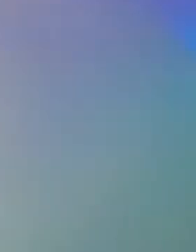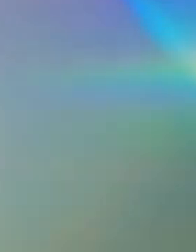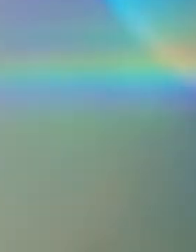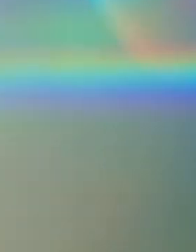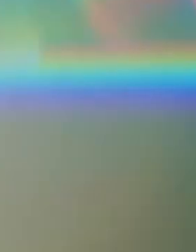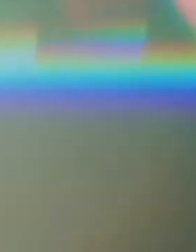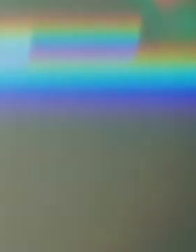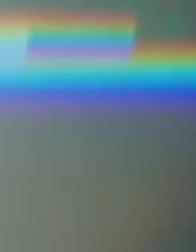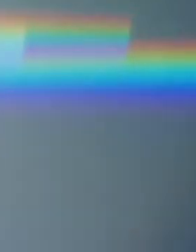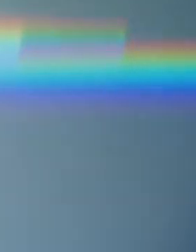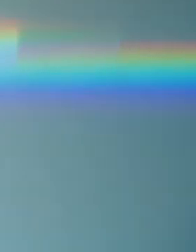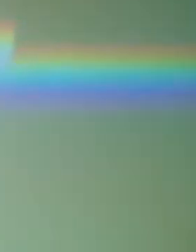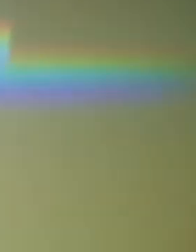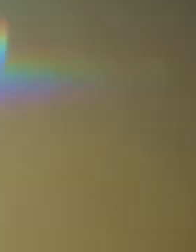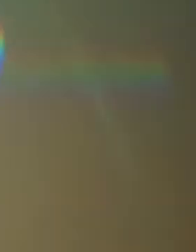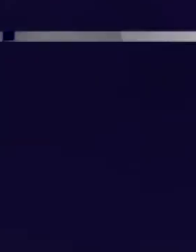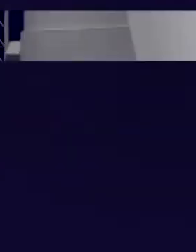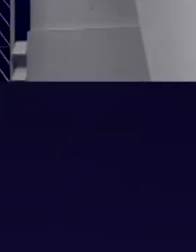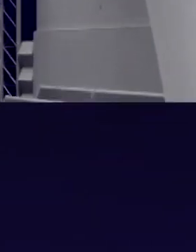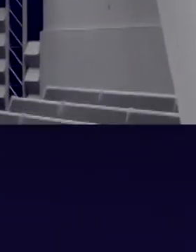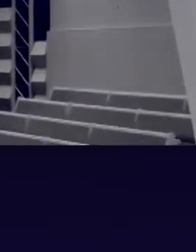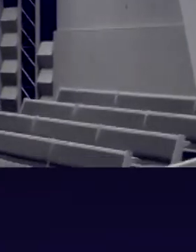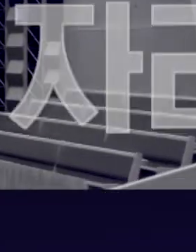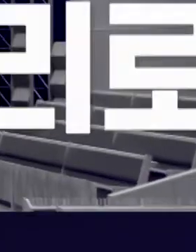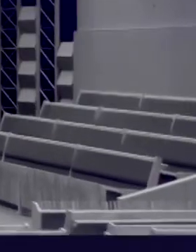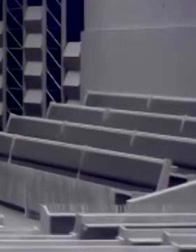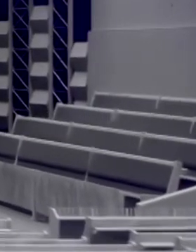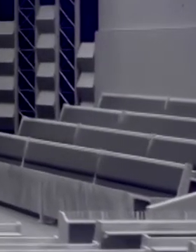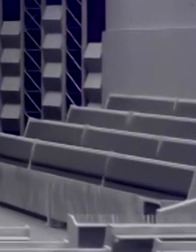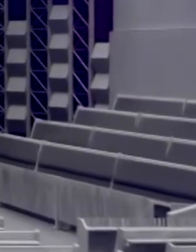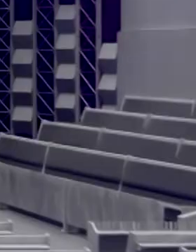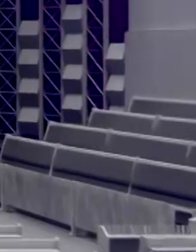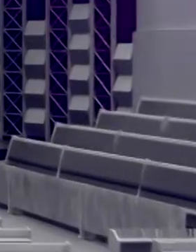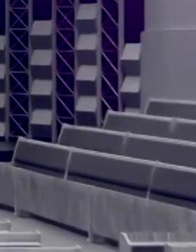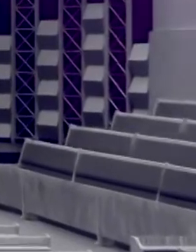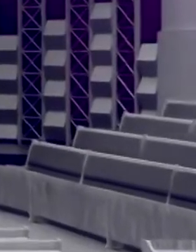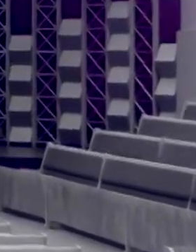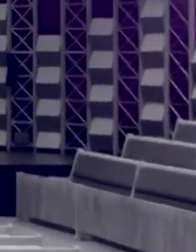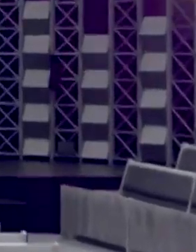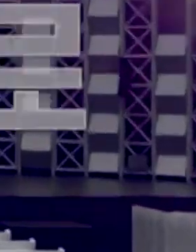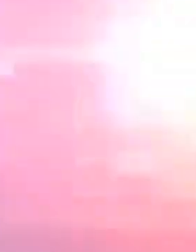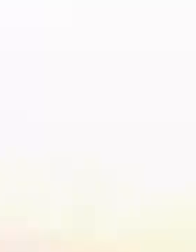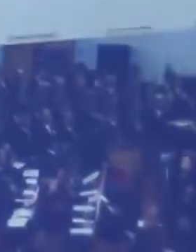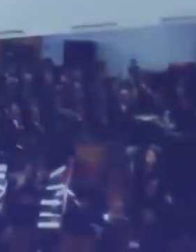예배가 살아야 교회가 삽니다. 다시 예배의 자리로 돌아갑시다.